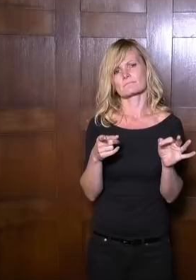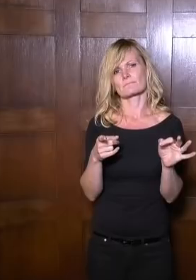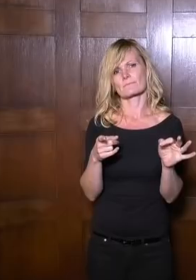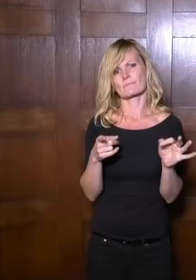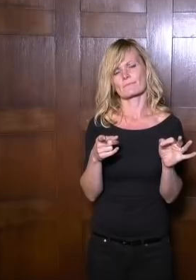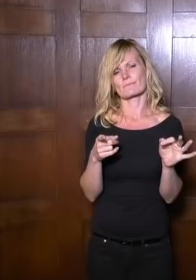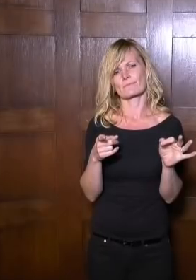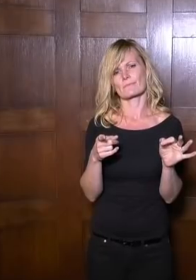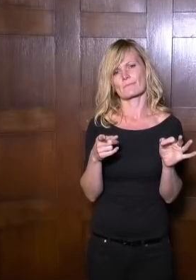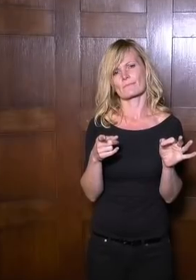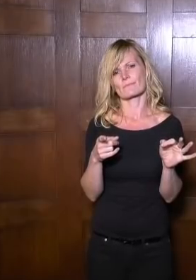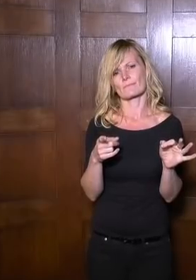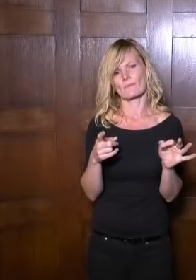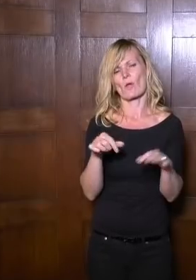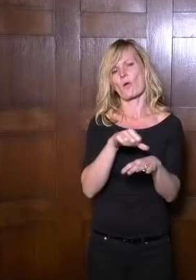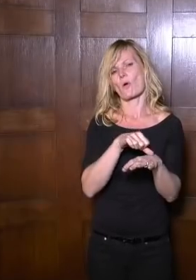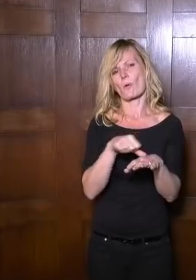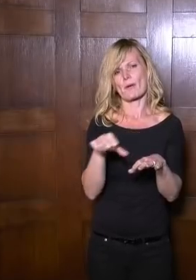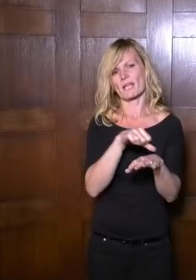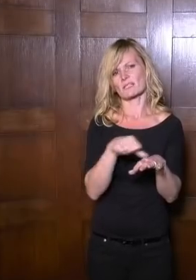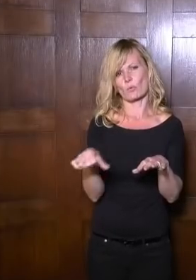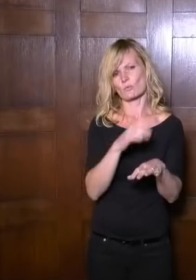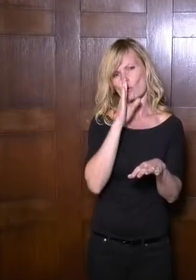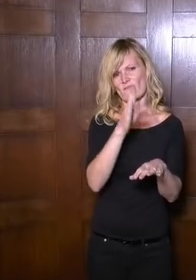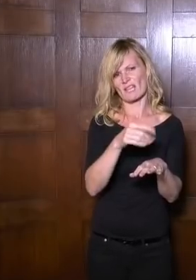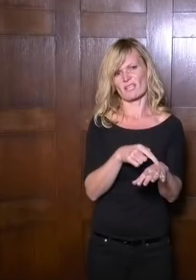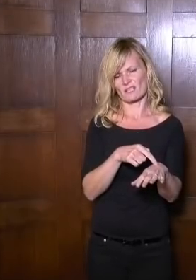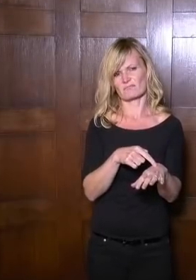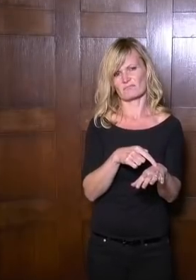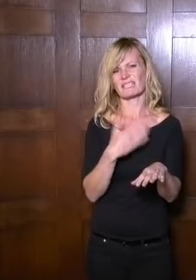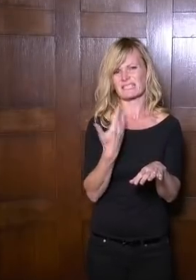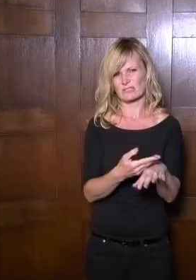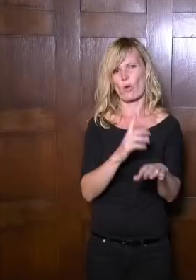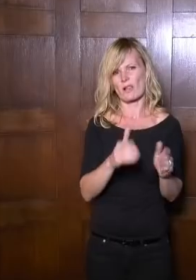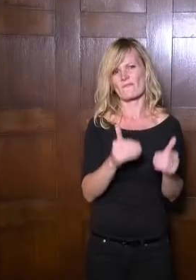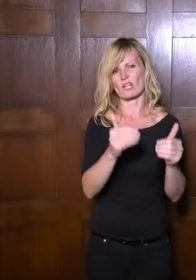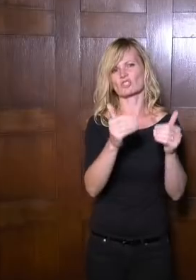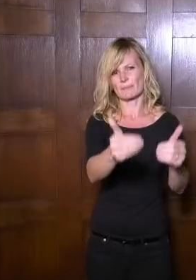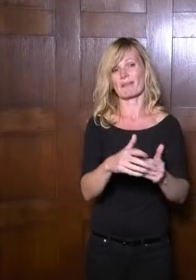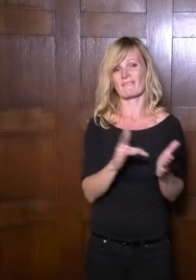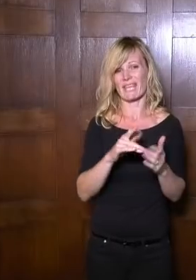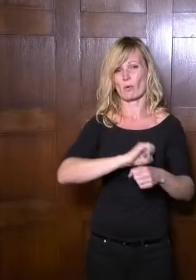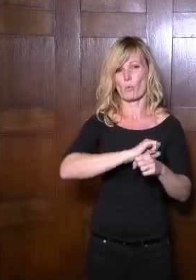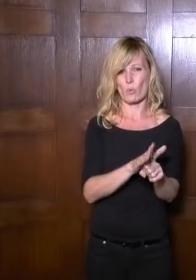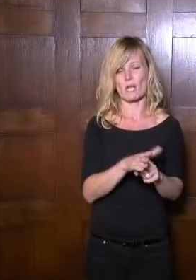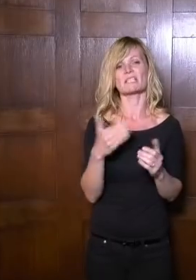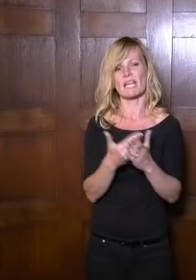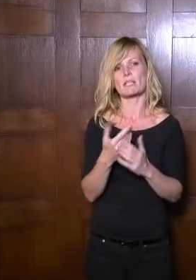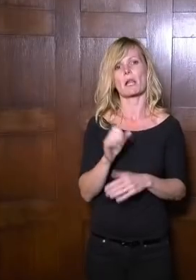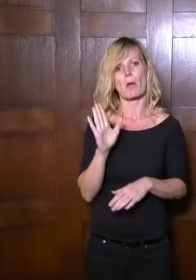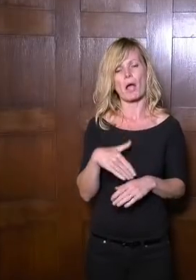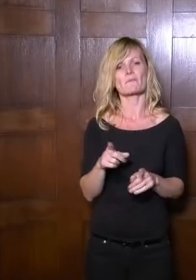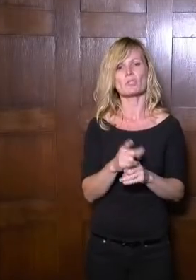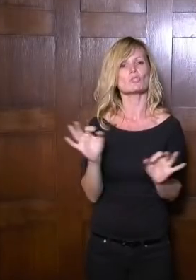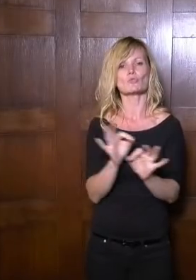nicht vollzogener Operationen. Das ist schon ein sehr harter Vorwurf, Herr Dierich, auch